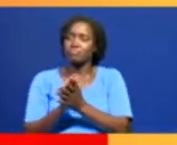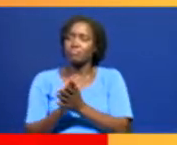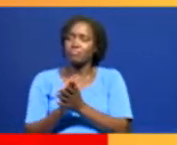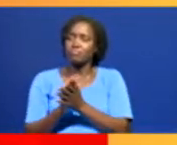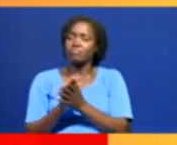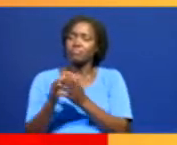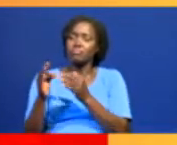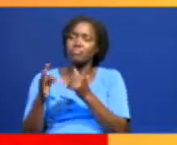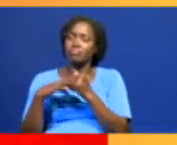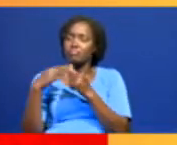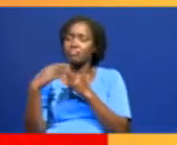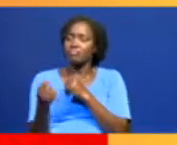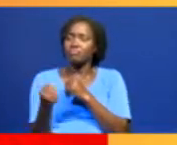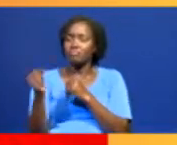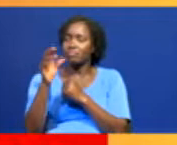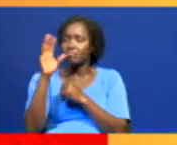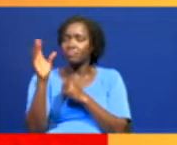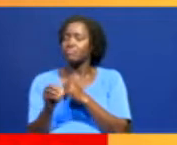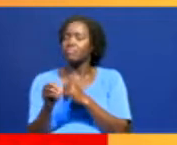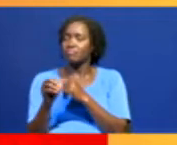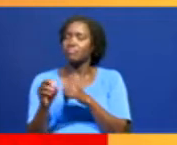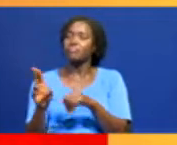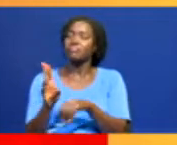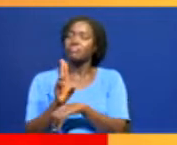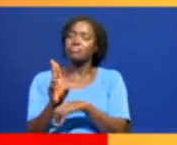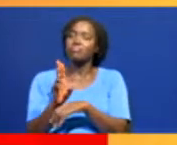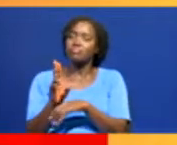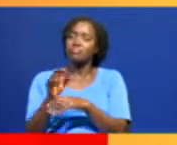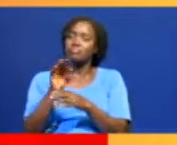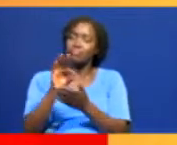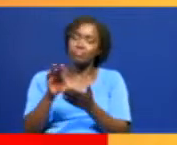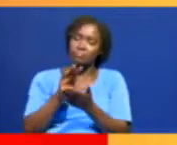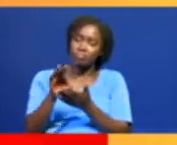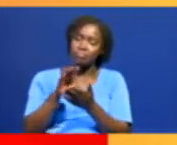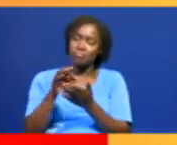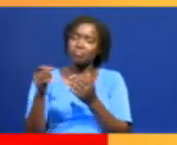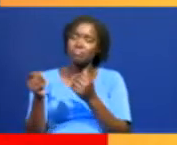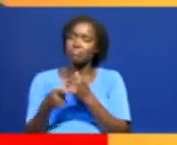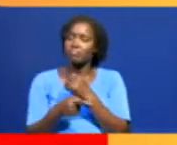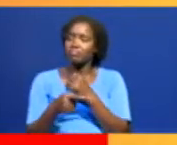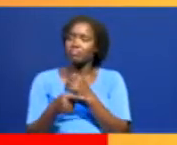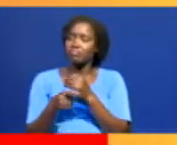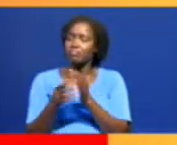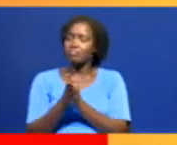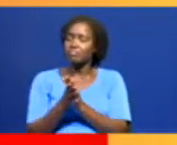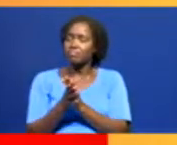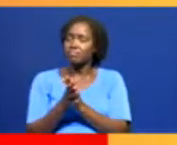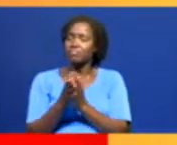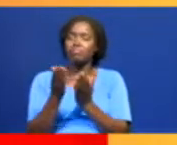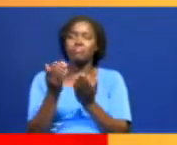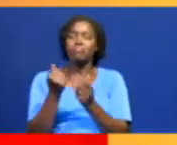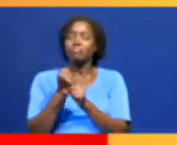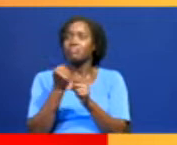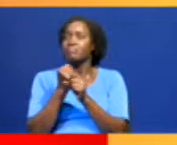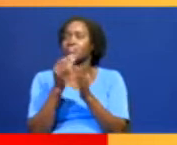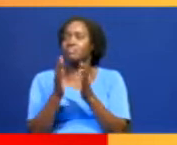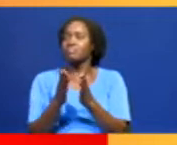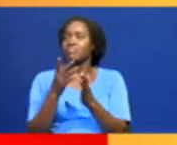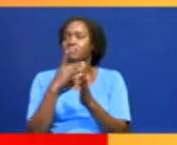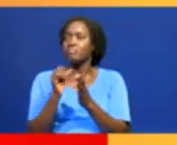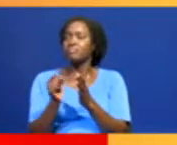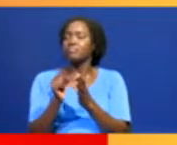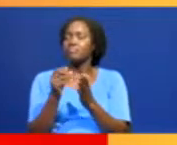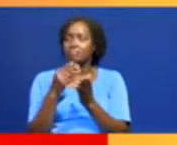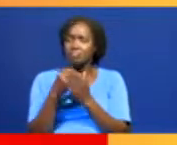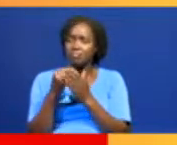85 inatumika kwa chai, mshahara, wafanyikazi. Mm-hmm. So wakuta kwamba